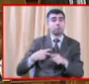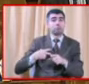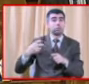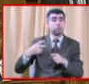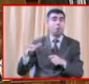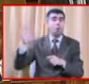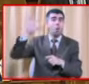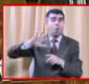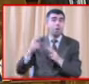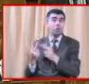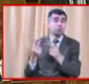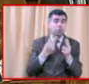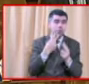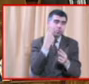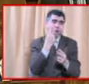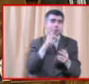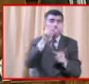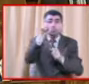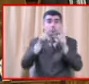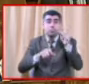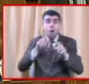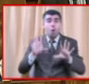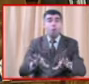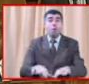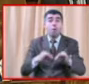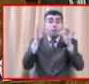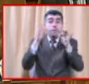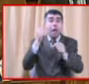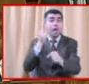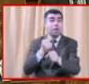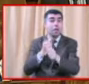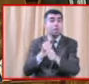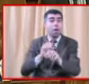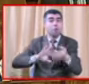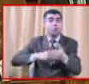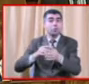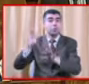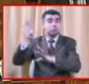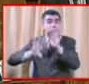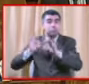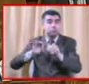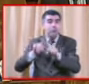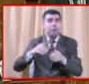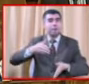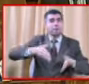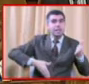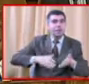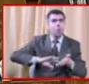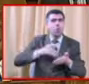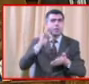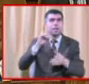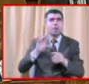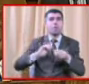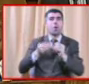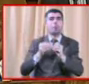كيكون ما فيهاش كثافه سكانيه، ما فيهاش يد عامله مؤهله، ما فيهاش واحد العدد ديال الشروط، وبالتالي هذا. ثانيا